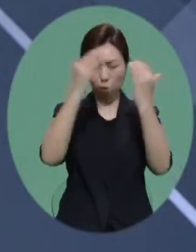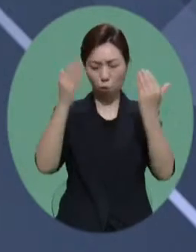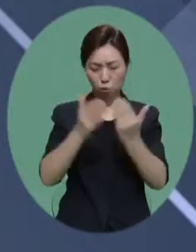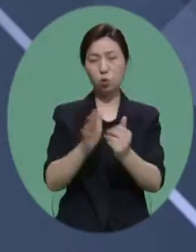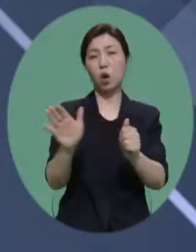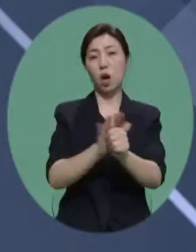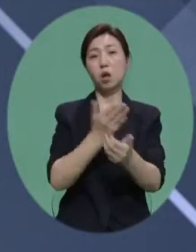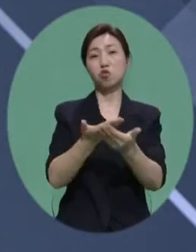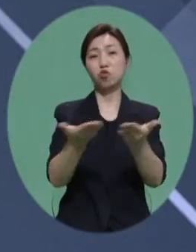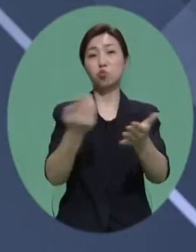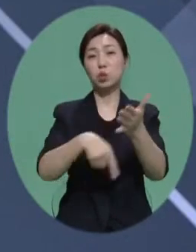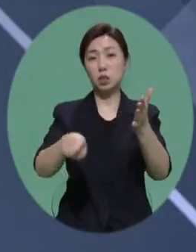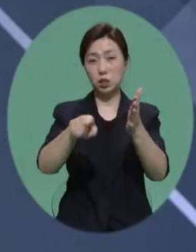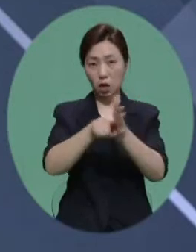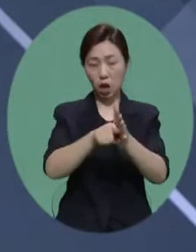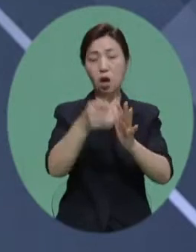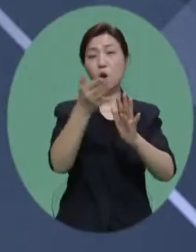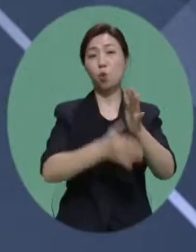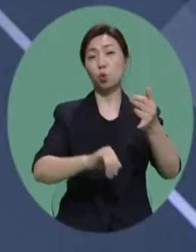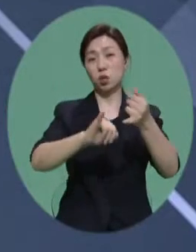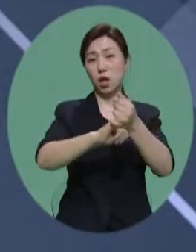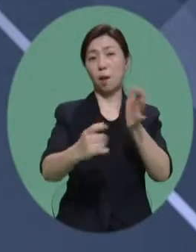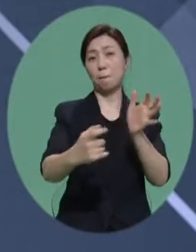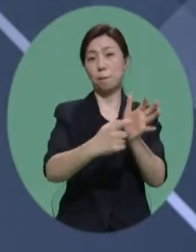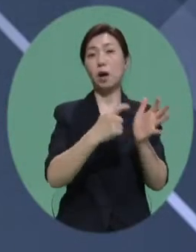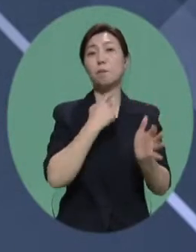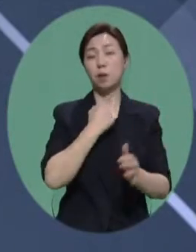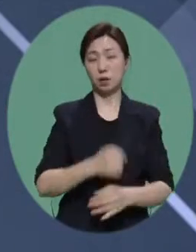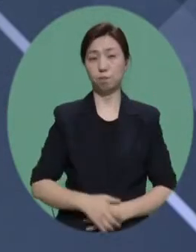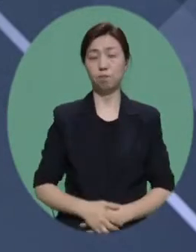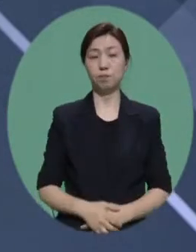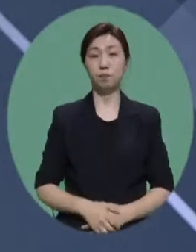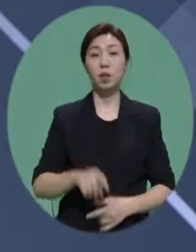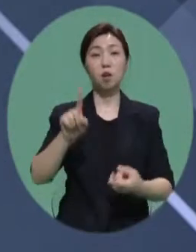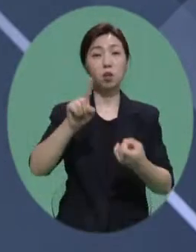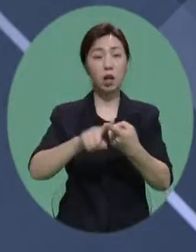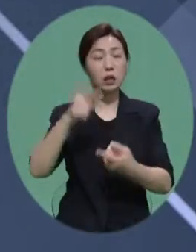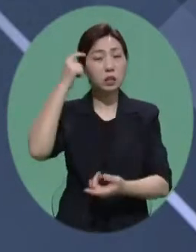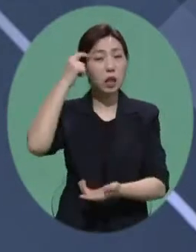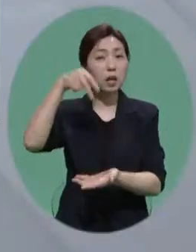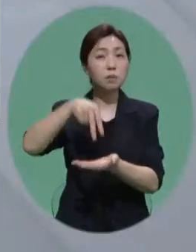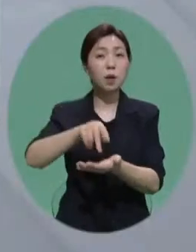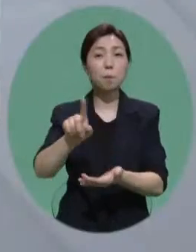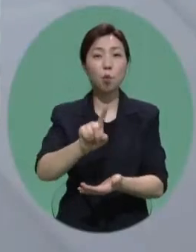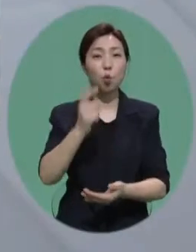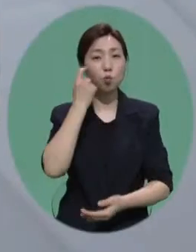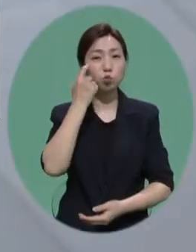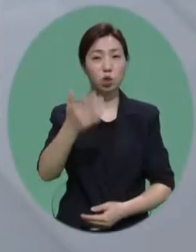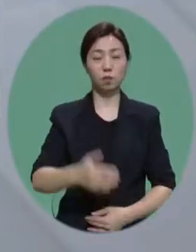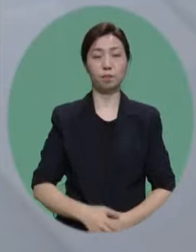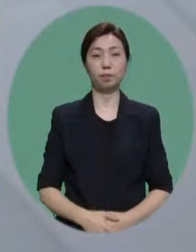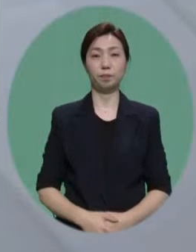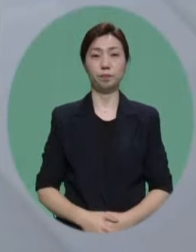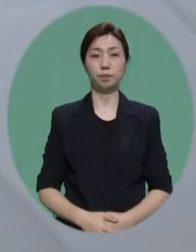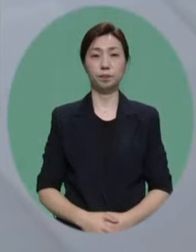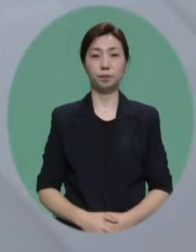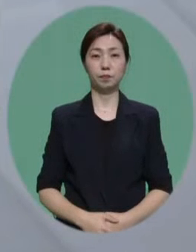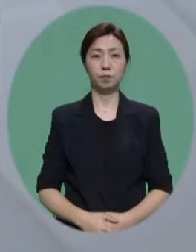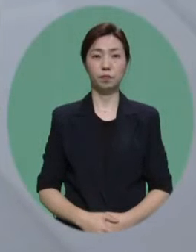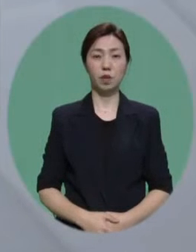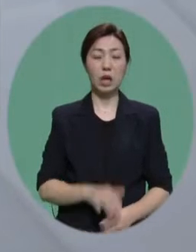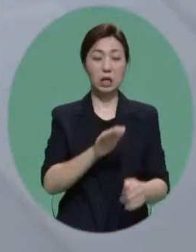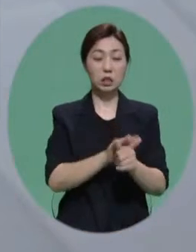했었던 겁니다 어 이런것에 대해서는 어떻게 생각해 됩니다 뭐 사각지대가